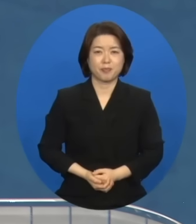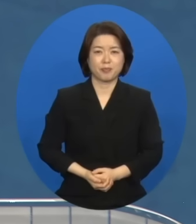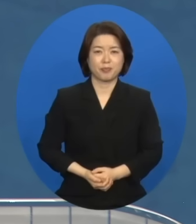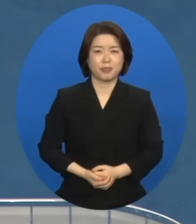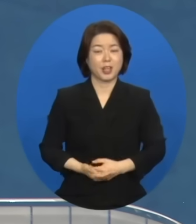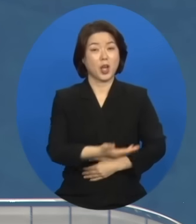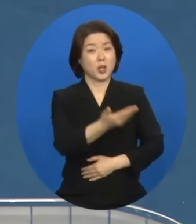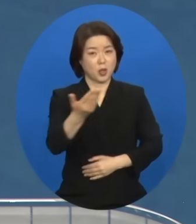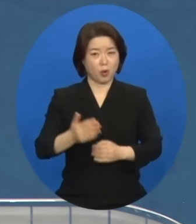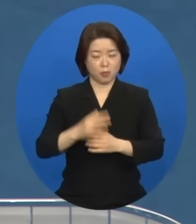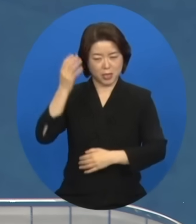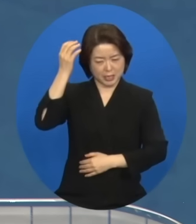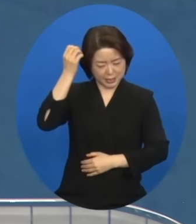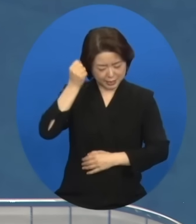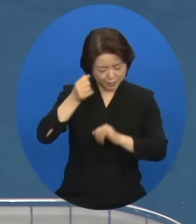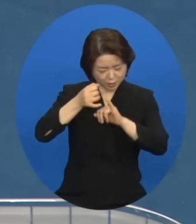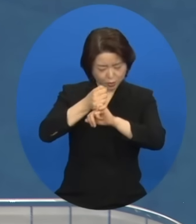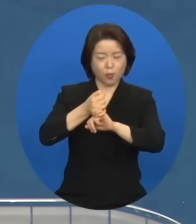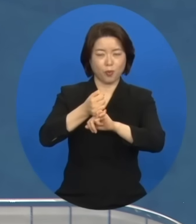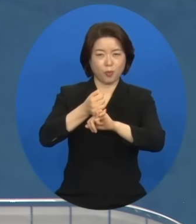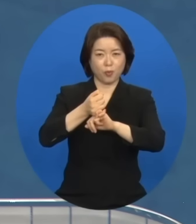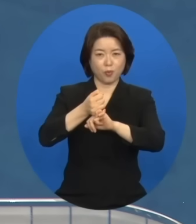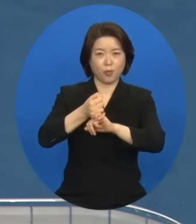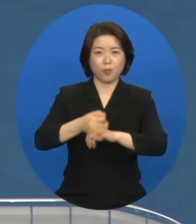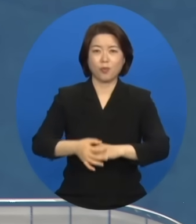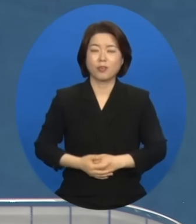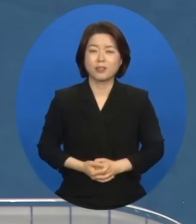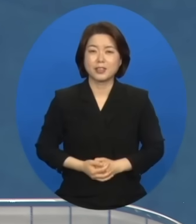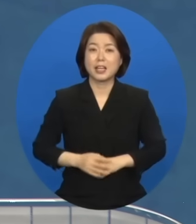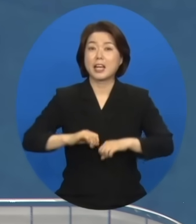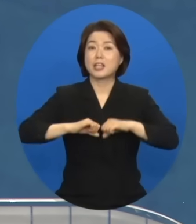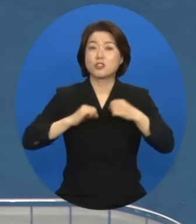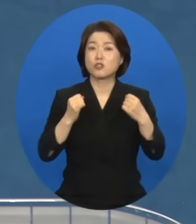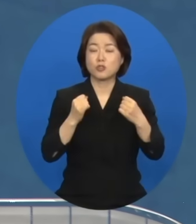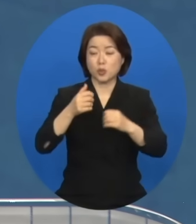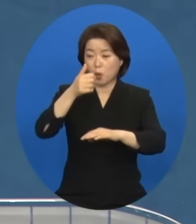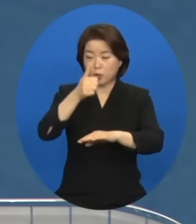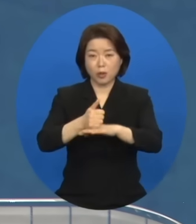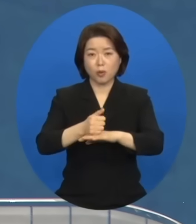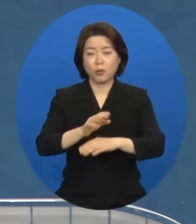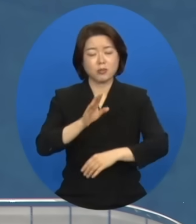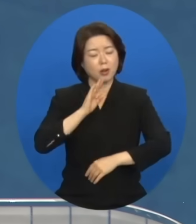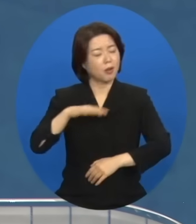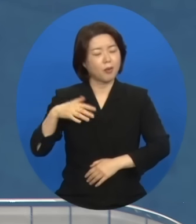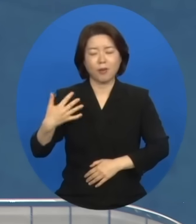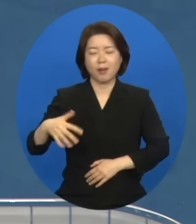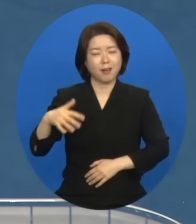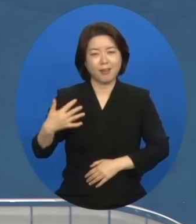여러분 기억하셔야 합니다. 순종의 결과가 너무 놀라운 거예요.